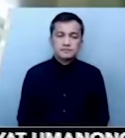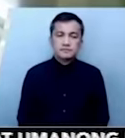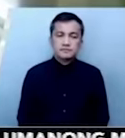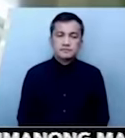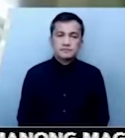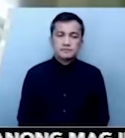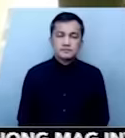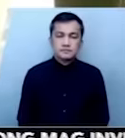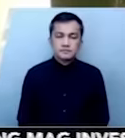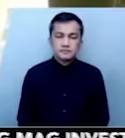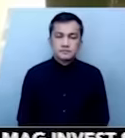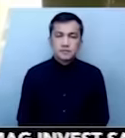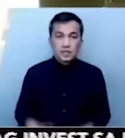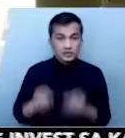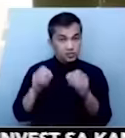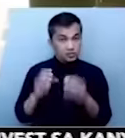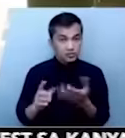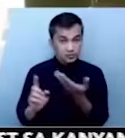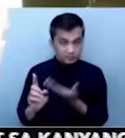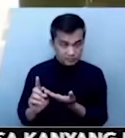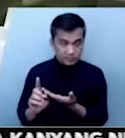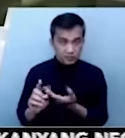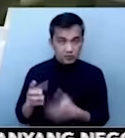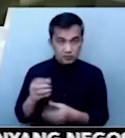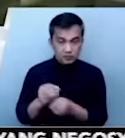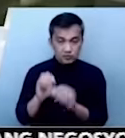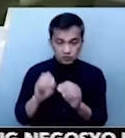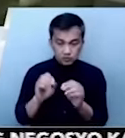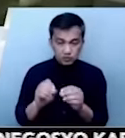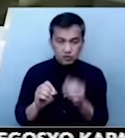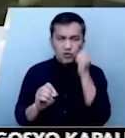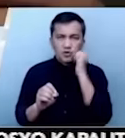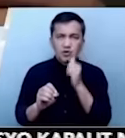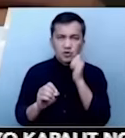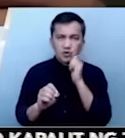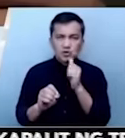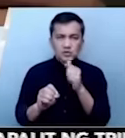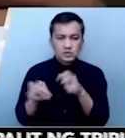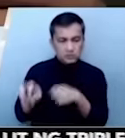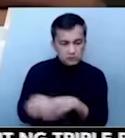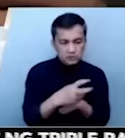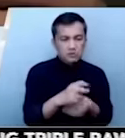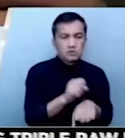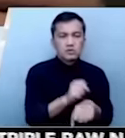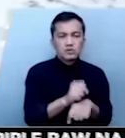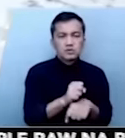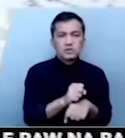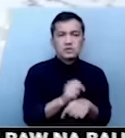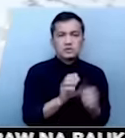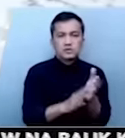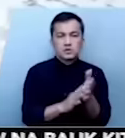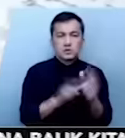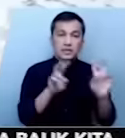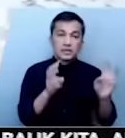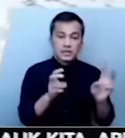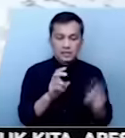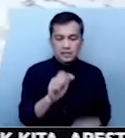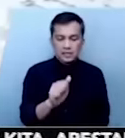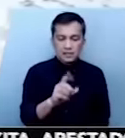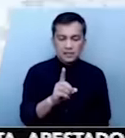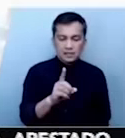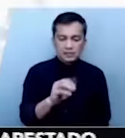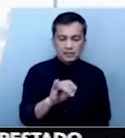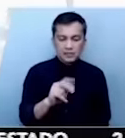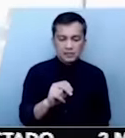Ang mga guro, bukod sa nagtuturo, madalas may iba pang tungkulin sa eskwelahan na kung tawagin ay administrative